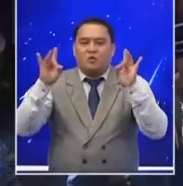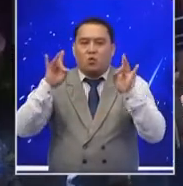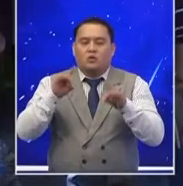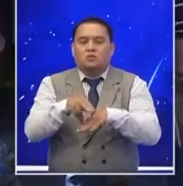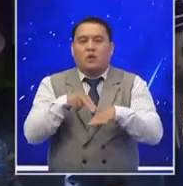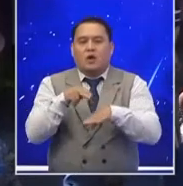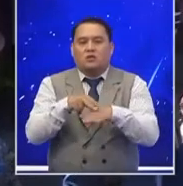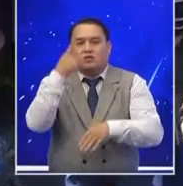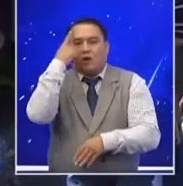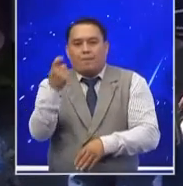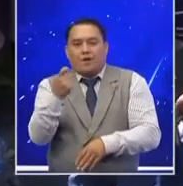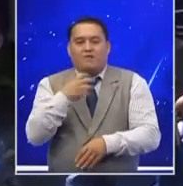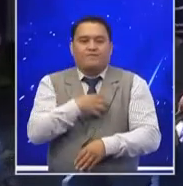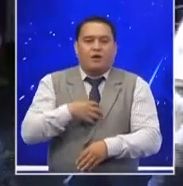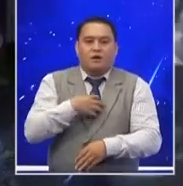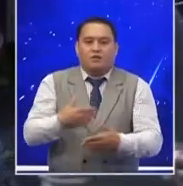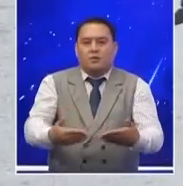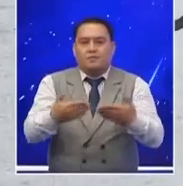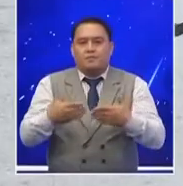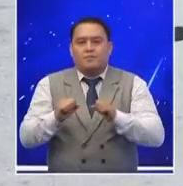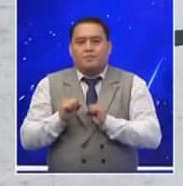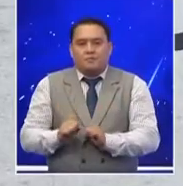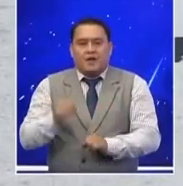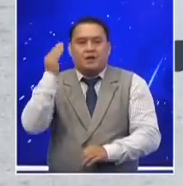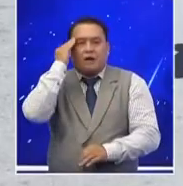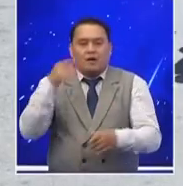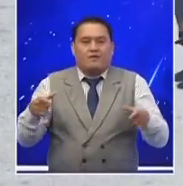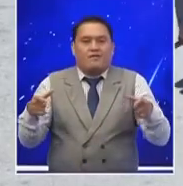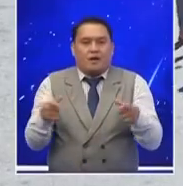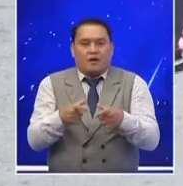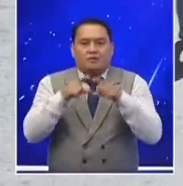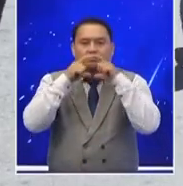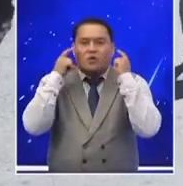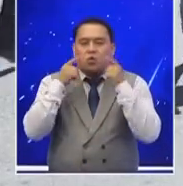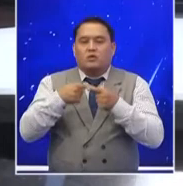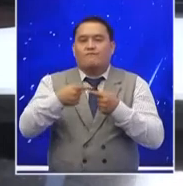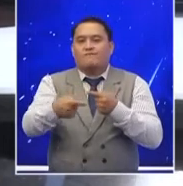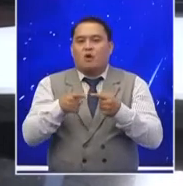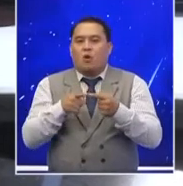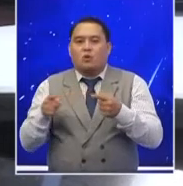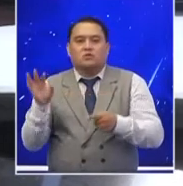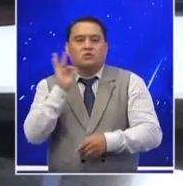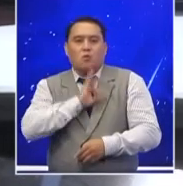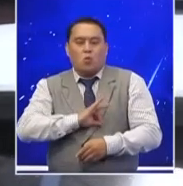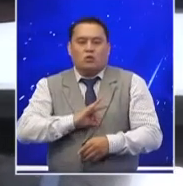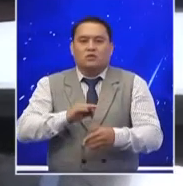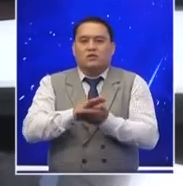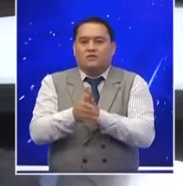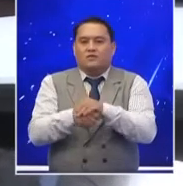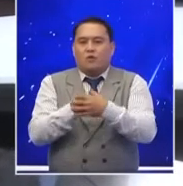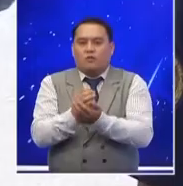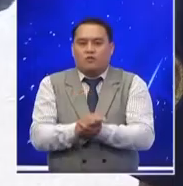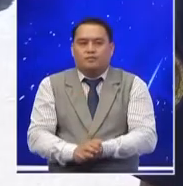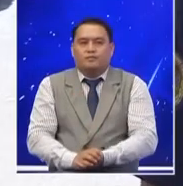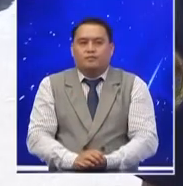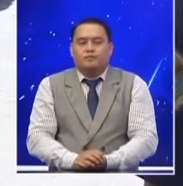УЧС напоминают жителям о важности соблюдения мер карантина, ношении масок, социальном дистанцировании и использовании санитайзеров.